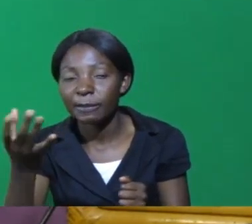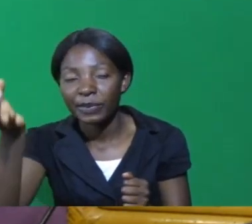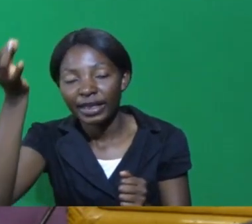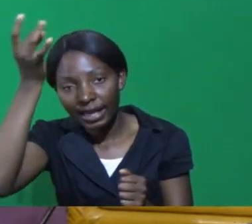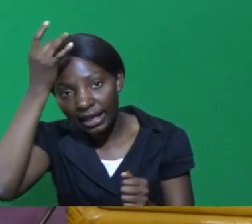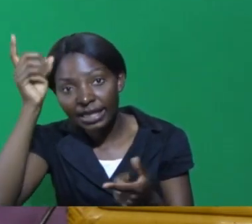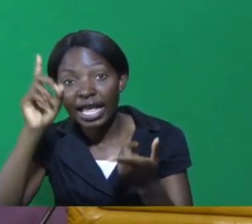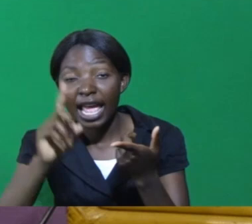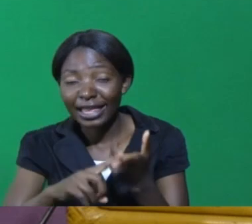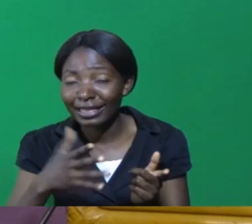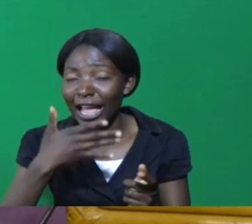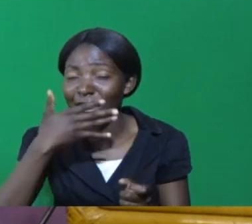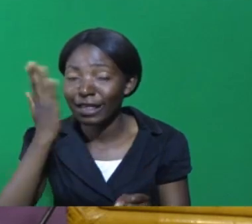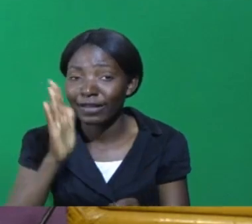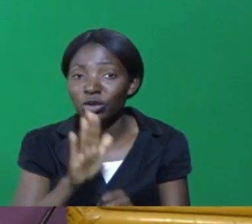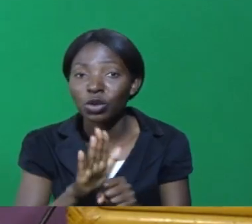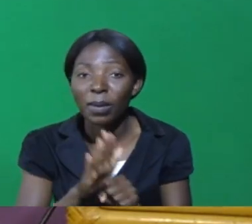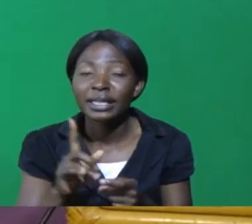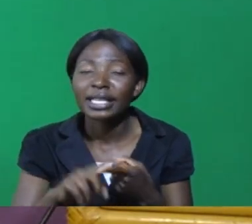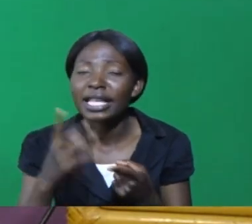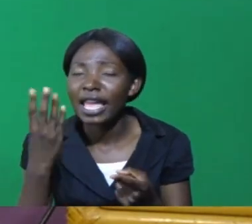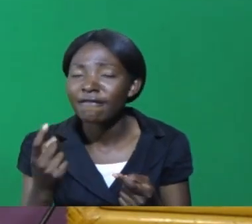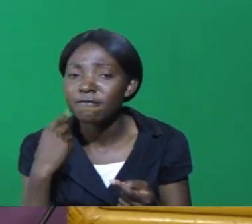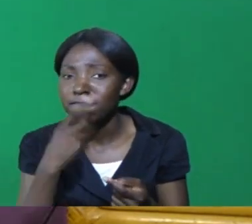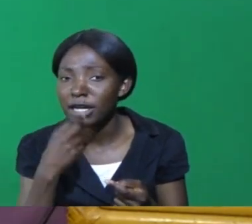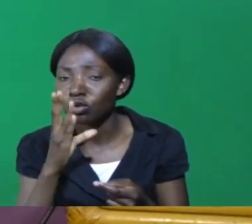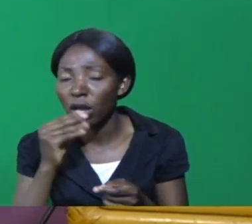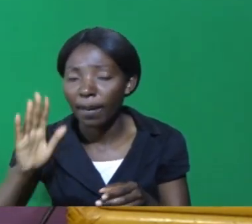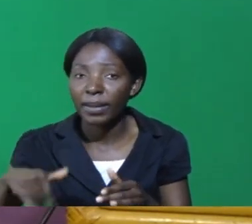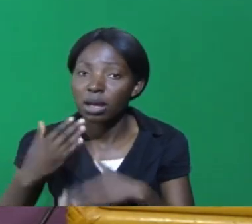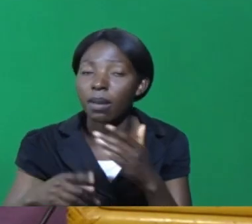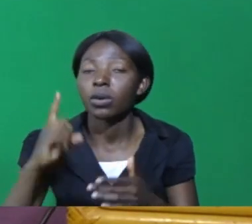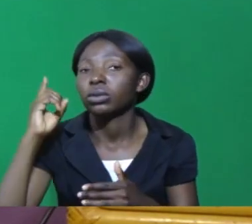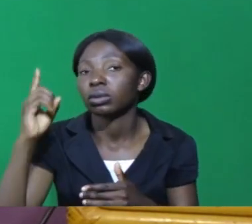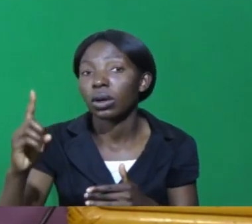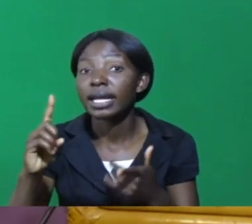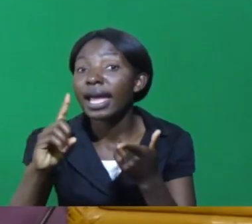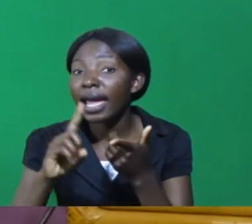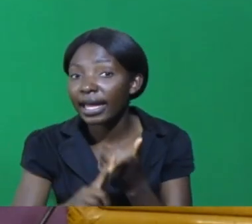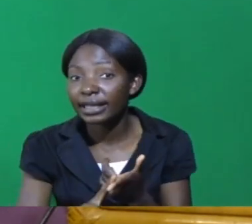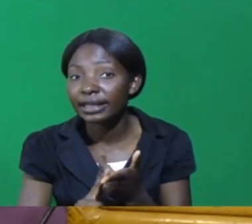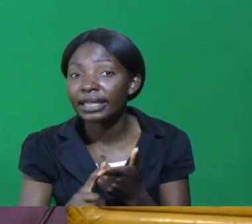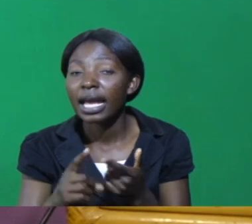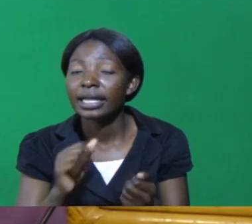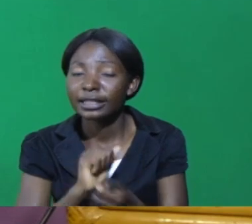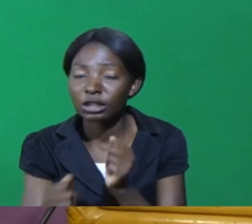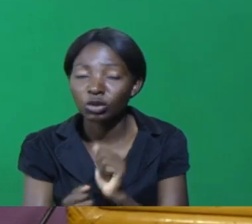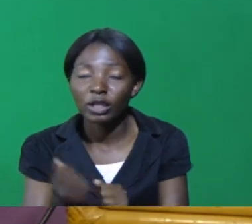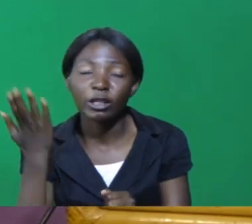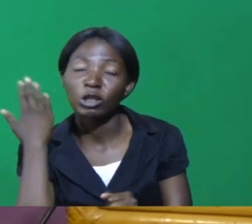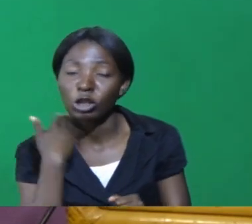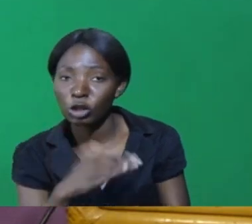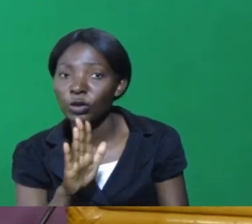Ndiye akasvinukisa ane muromo unomhura Mwari achideredzera Mwari. Ndiyeye akaparadza